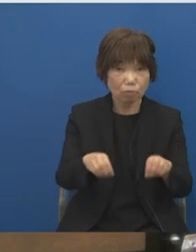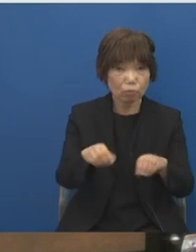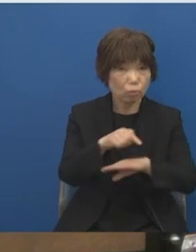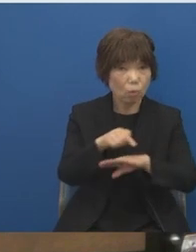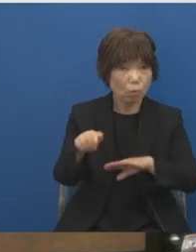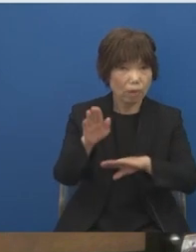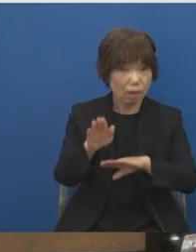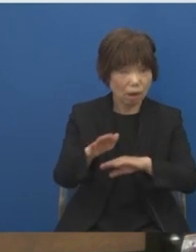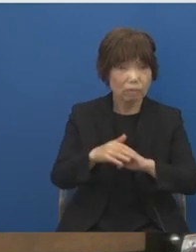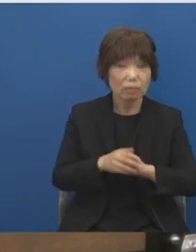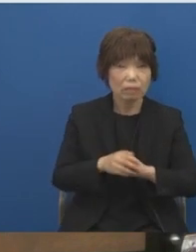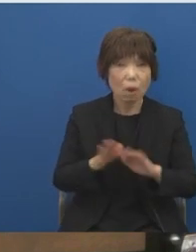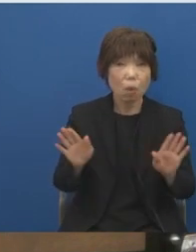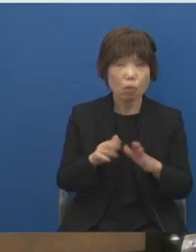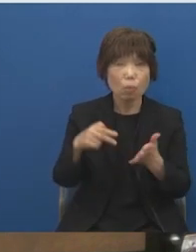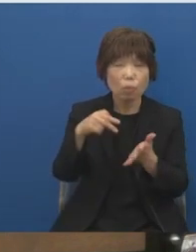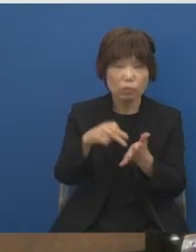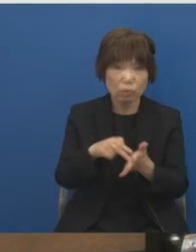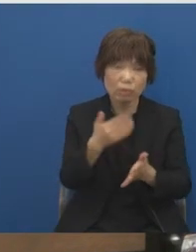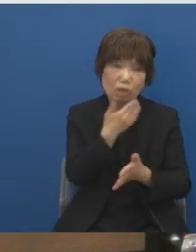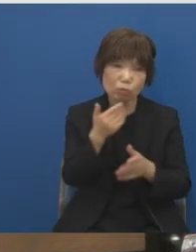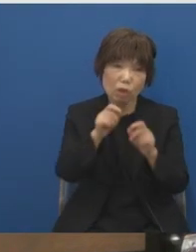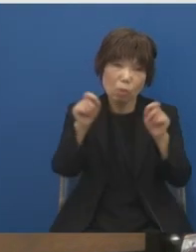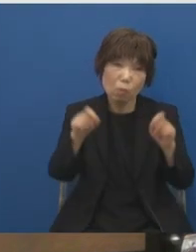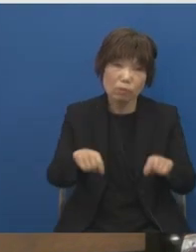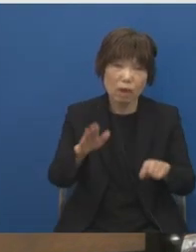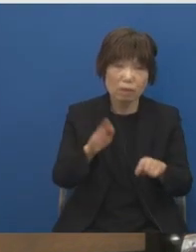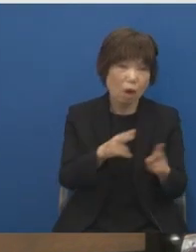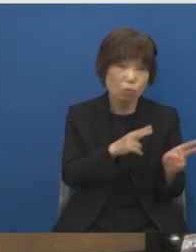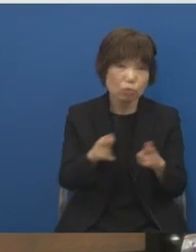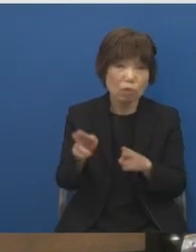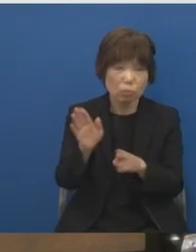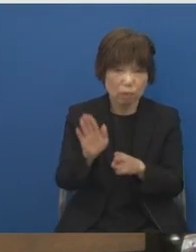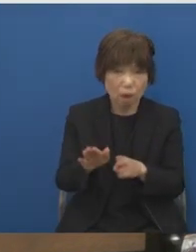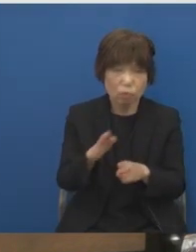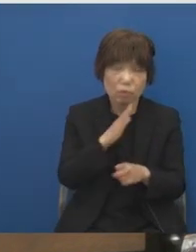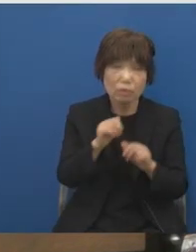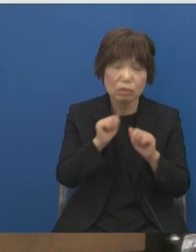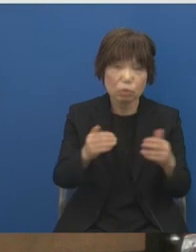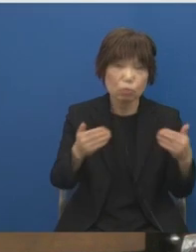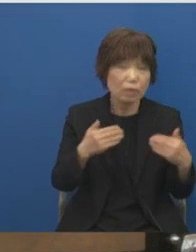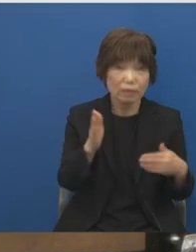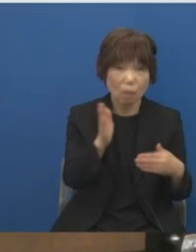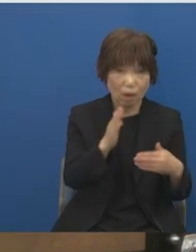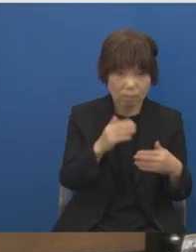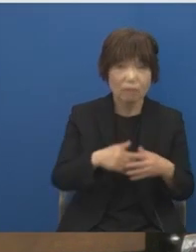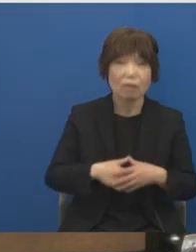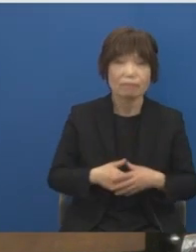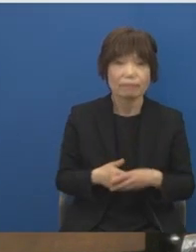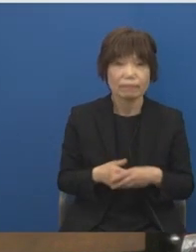ています。子どもにとって重大な問題がある制度であり、実施すべきではありません。